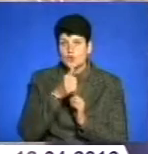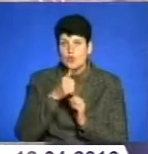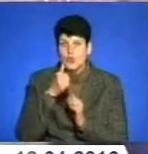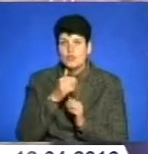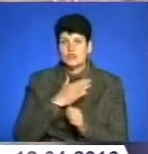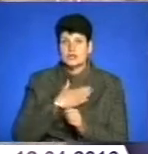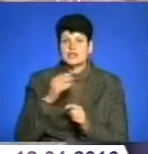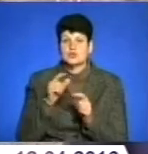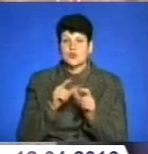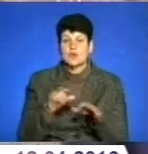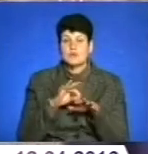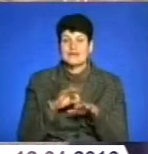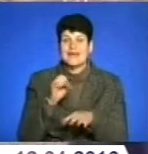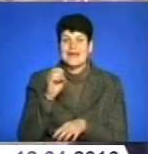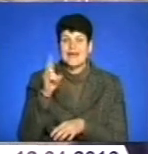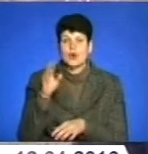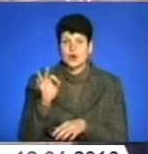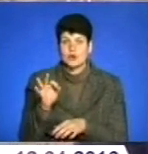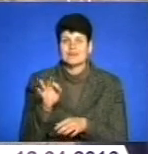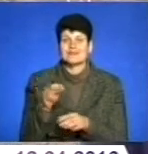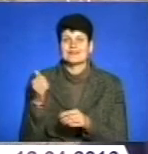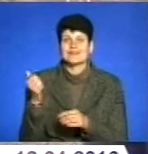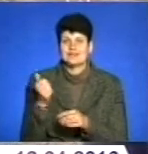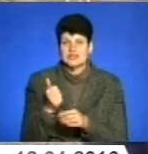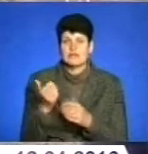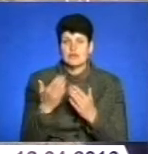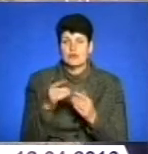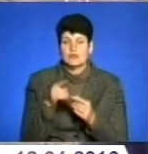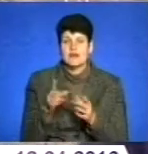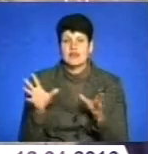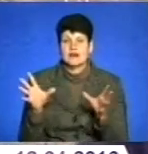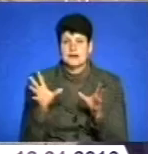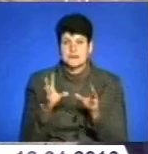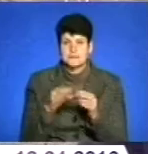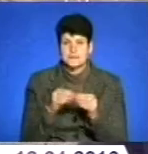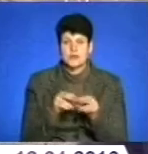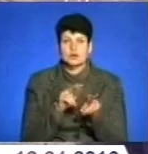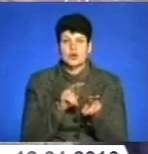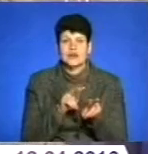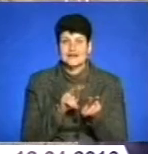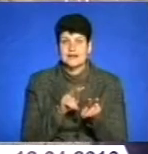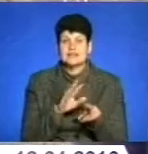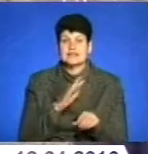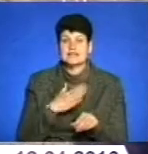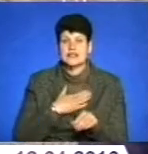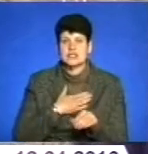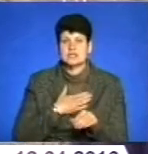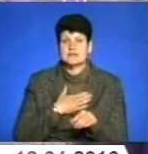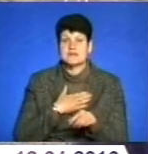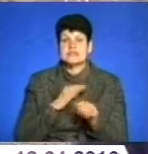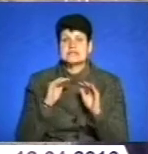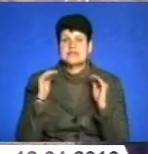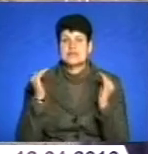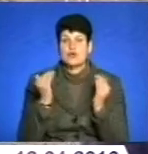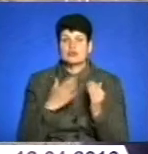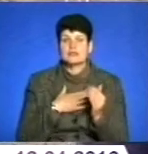проводиться екотиждень, у якому ми всім гуртом, всією школою доглядаємо за нашим стадіоном, нашим садом